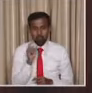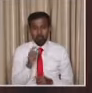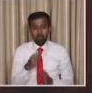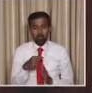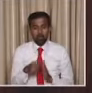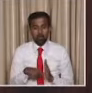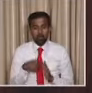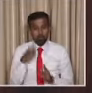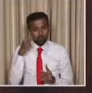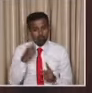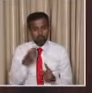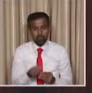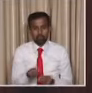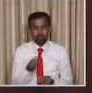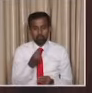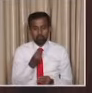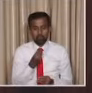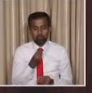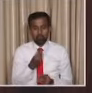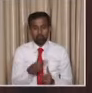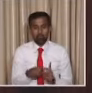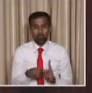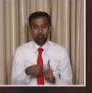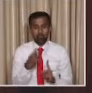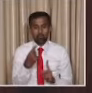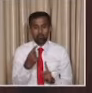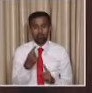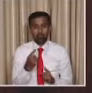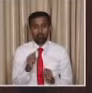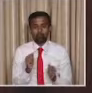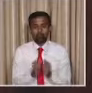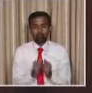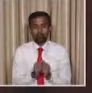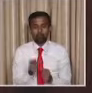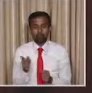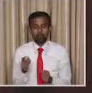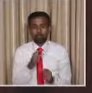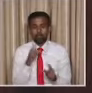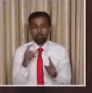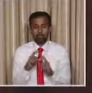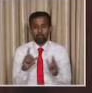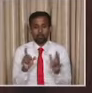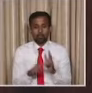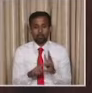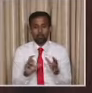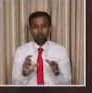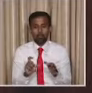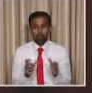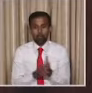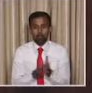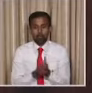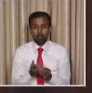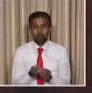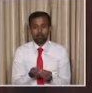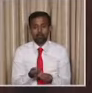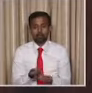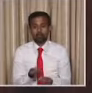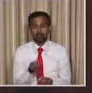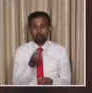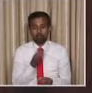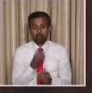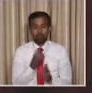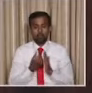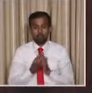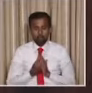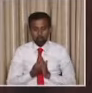වෙනුවෙන් ඉදිරිපත් කරපු ඒ සංවර්ධන කාර්යයන් සඳහා දිස්ත්‍රික් සම්බන්ධීකරණ කමිටු වල මුදල් වෙන් කිරීම පිළිබඳව අපේ